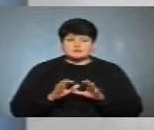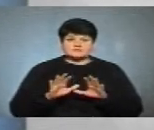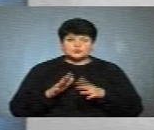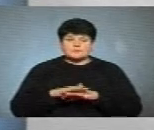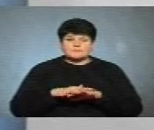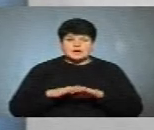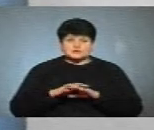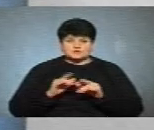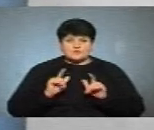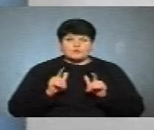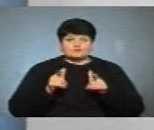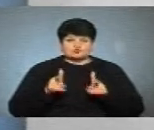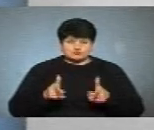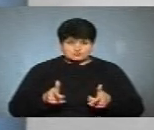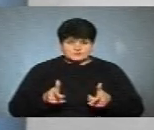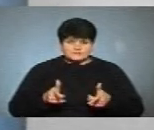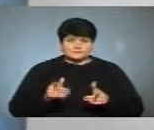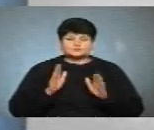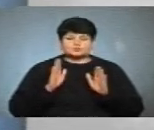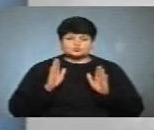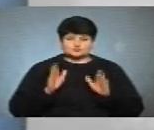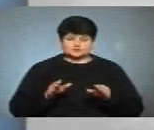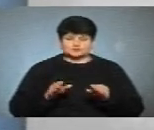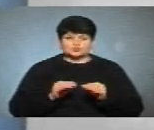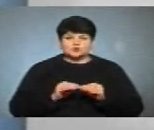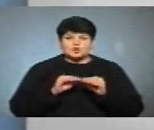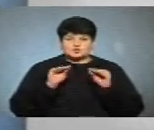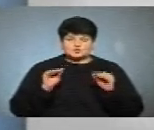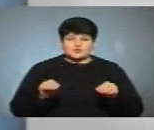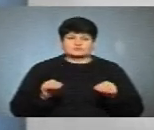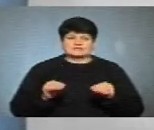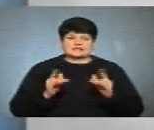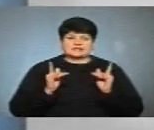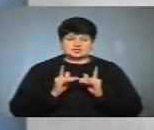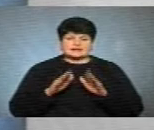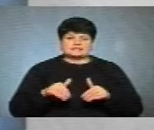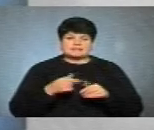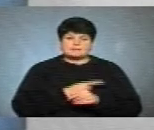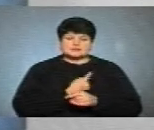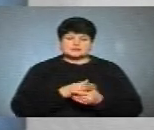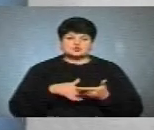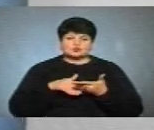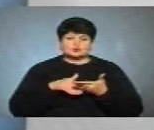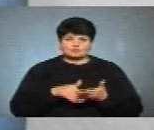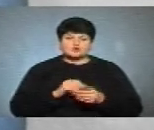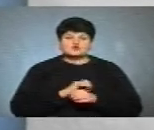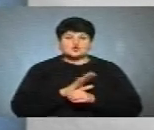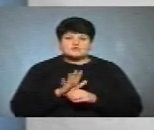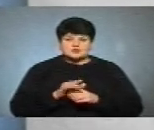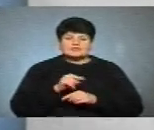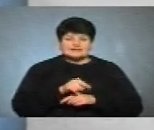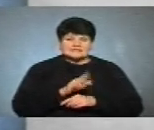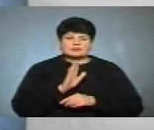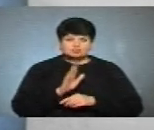масового поступлення будуть розгорнуті ці ліжка для надання медичної допомоги з ковідом, і на них будуть